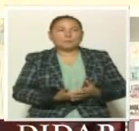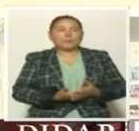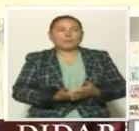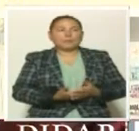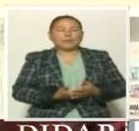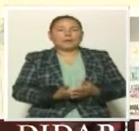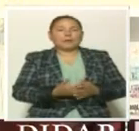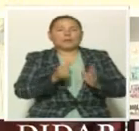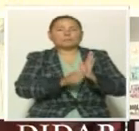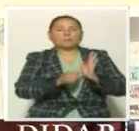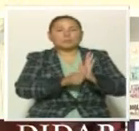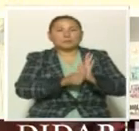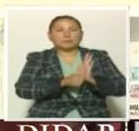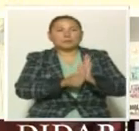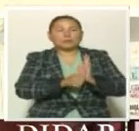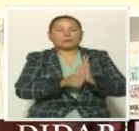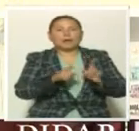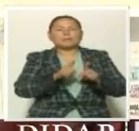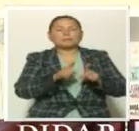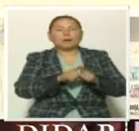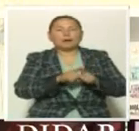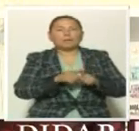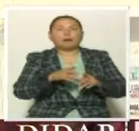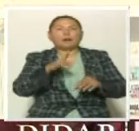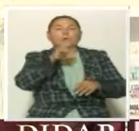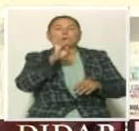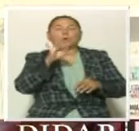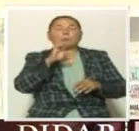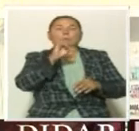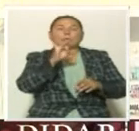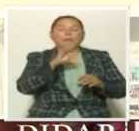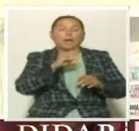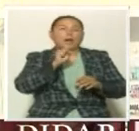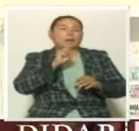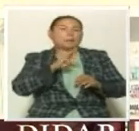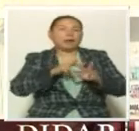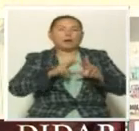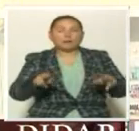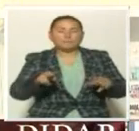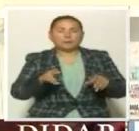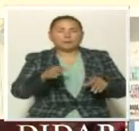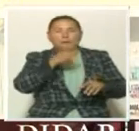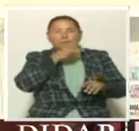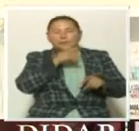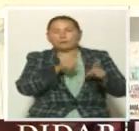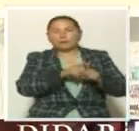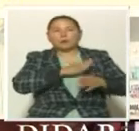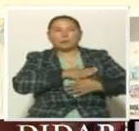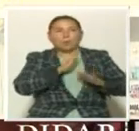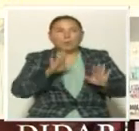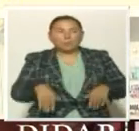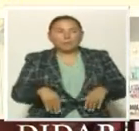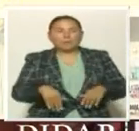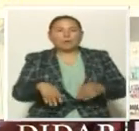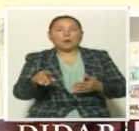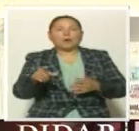Енді 60 жасында Мұхаммед пайғамбарымызға айтқан Бекет атамызға өмірден өткен. Бұл да енді сол